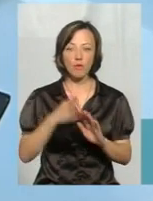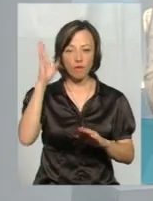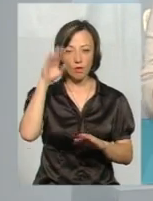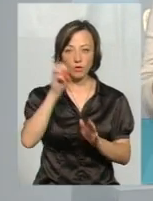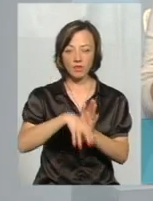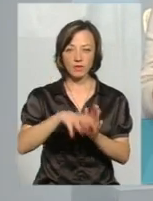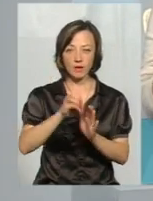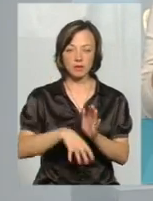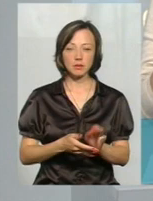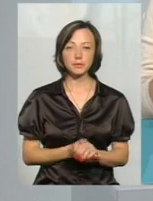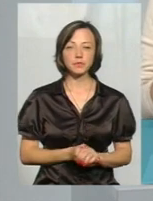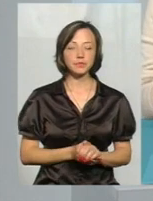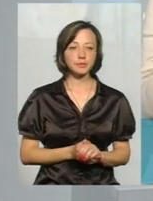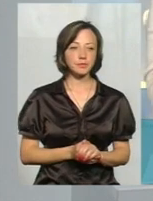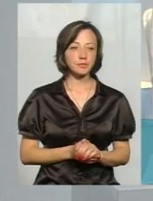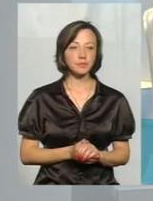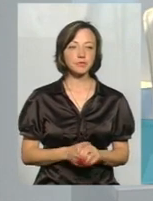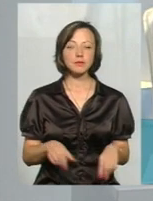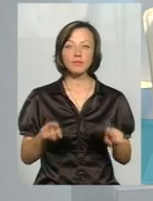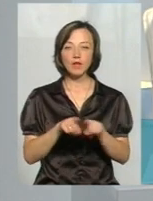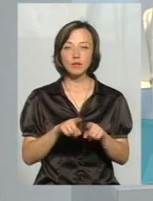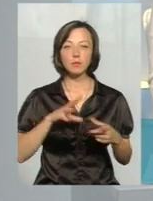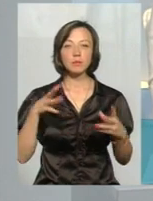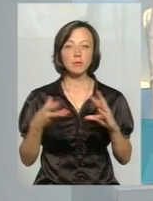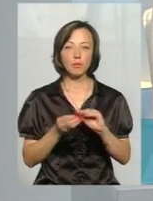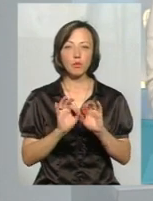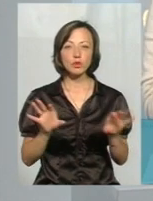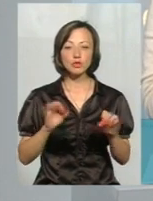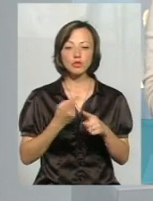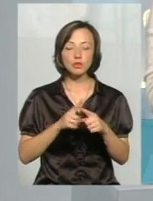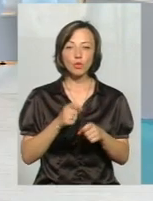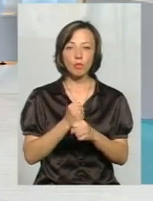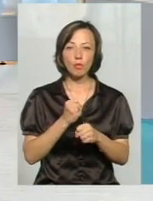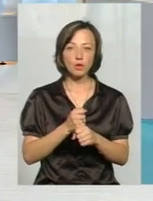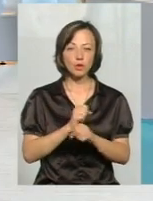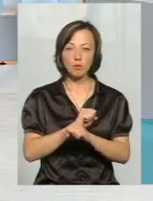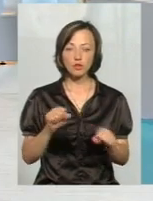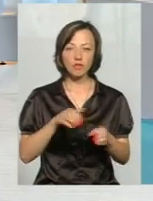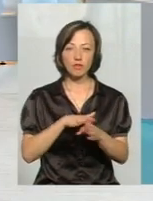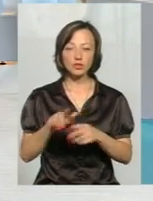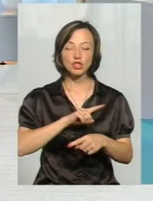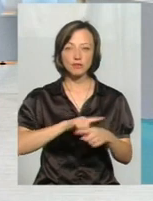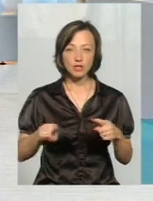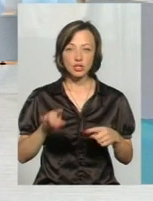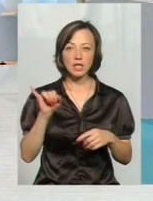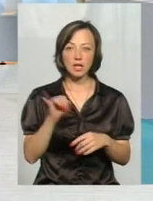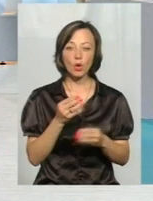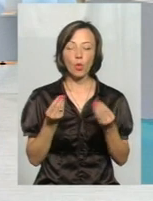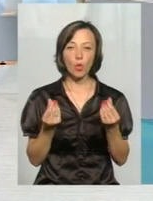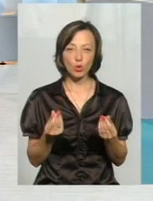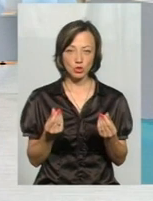водовідведення. Пане Віталію, але все ж таки поясніть, підсумуйте, чому ці роботи все ж таки не можна виконати швидше, і от